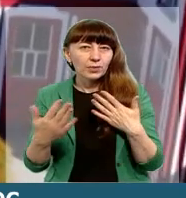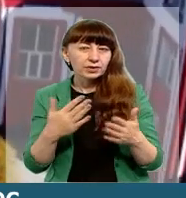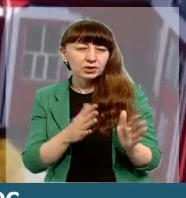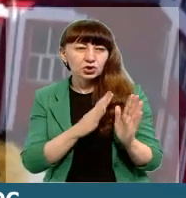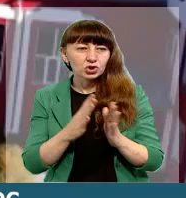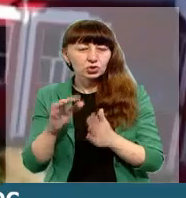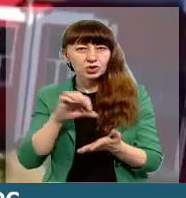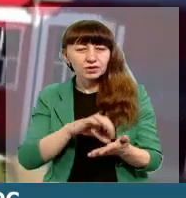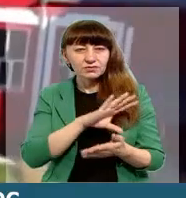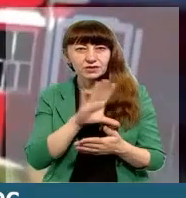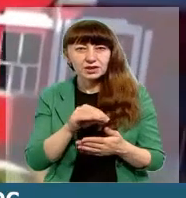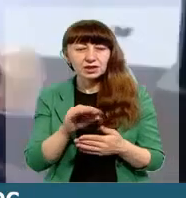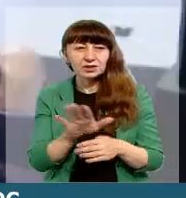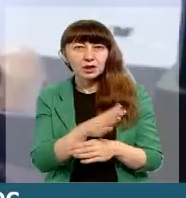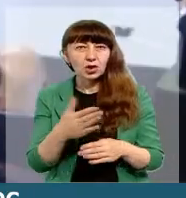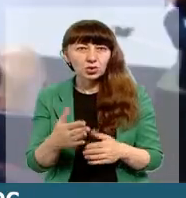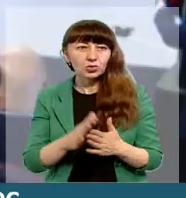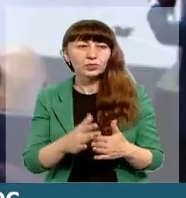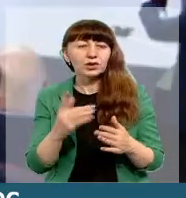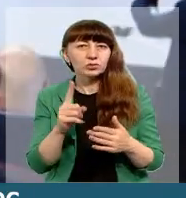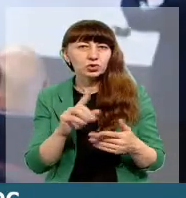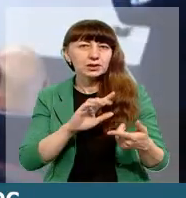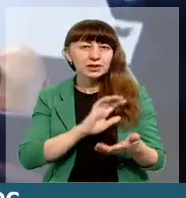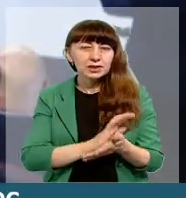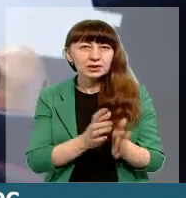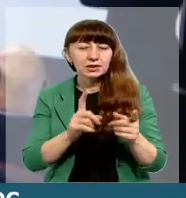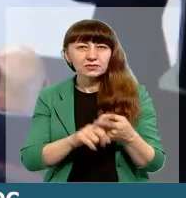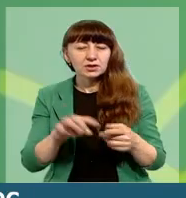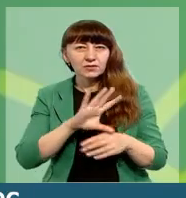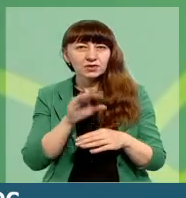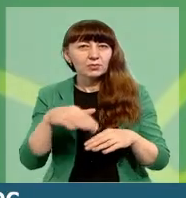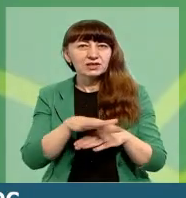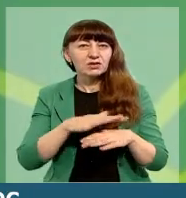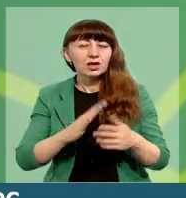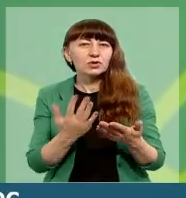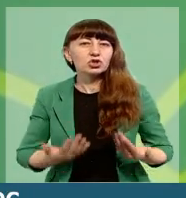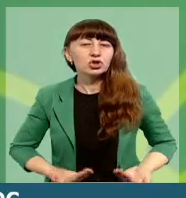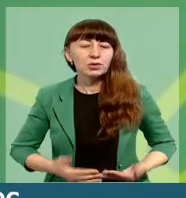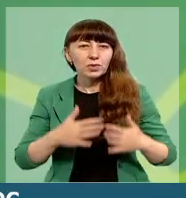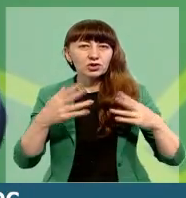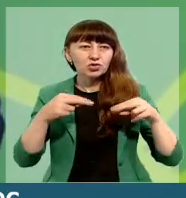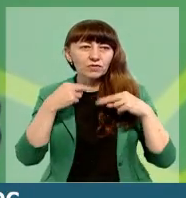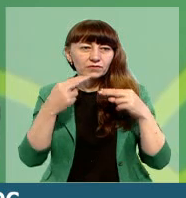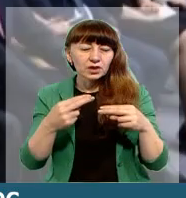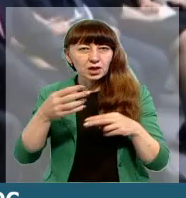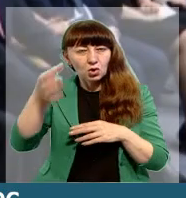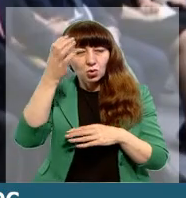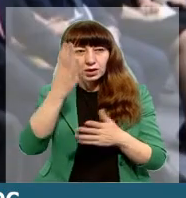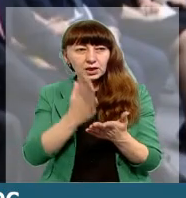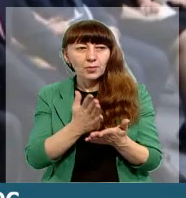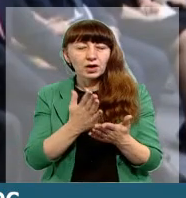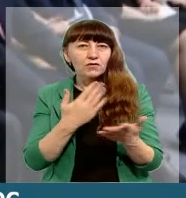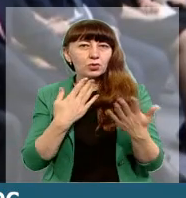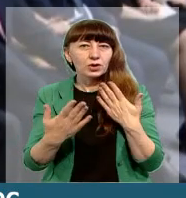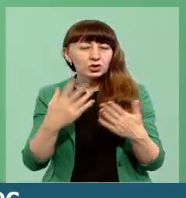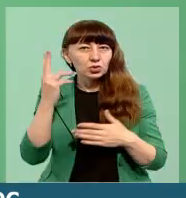вовлеченности всех заинтересованных сторон, поскольку тесно связано со всеми сферами жизни. Особое внимание при этом уделяется наукоориентированному